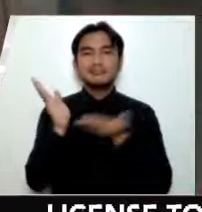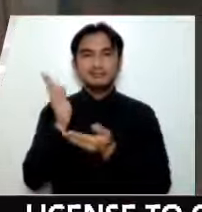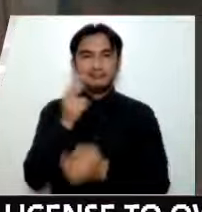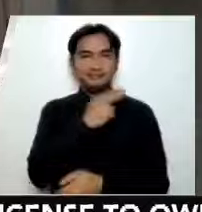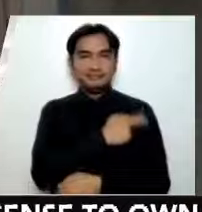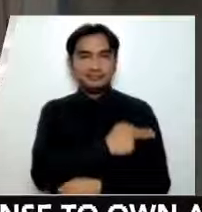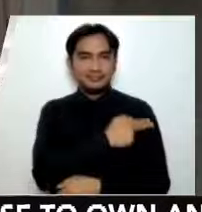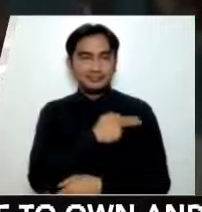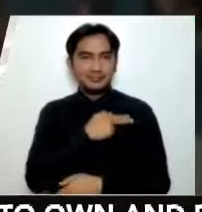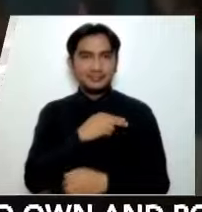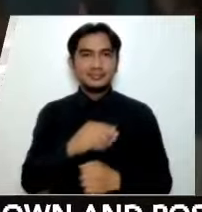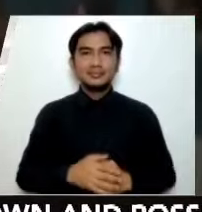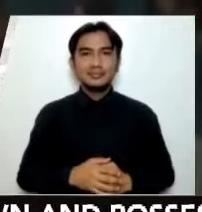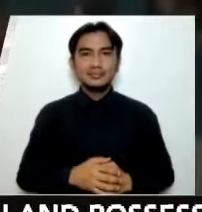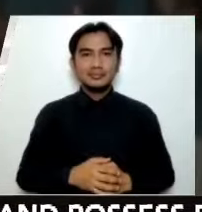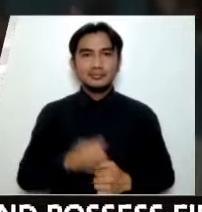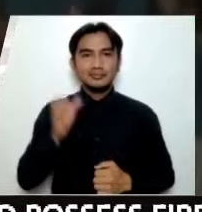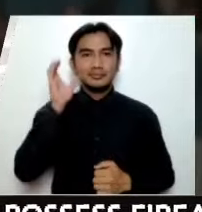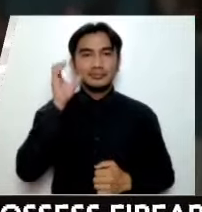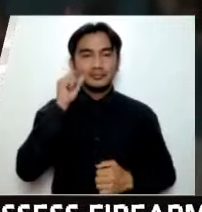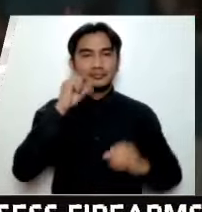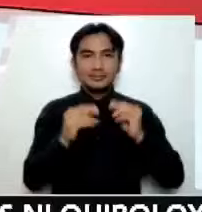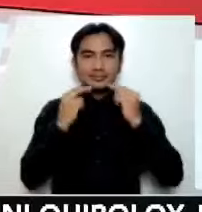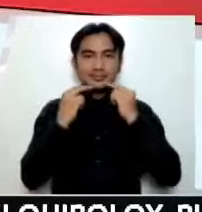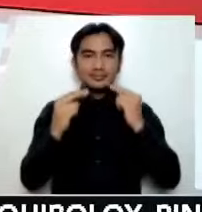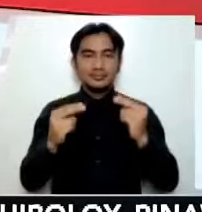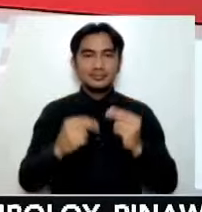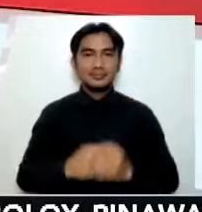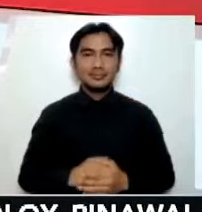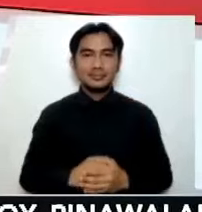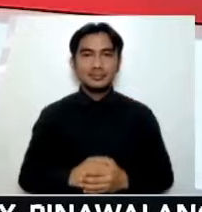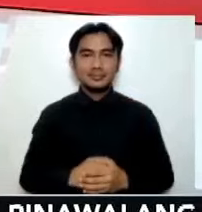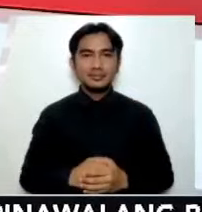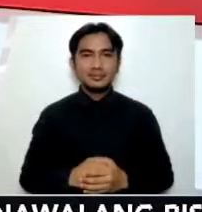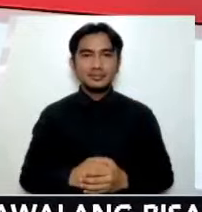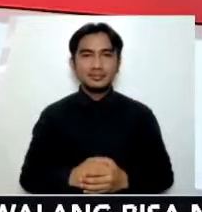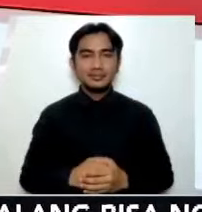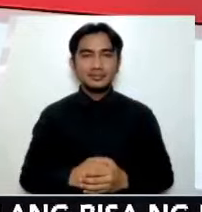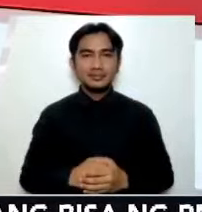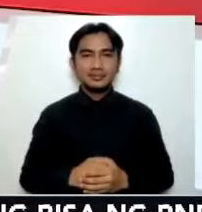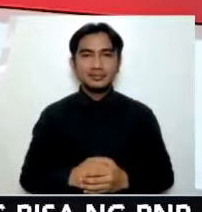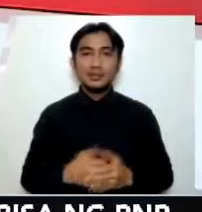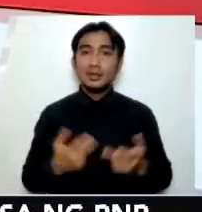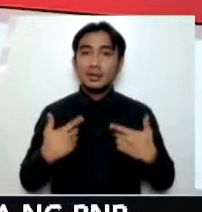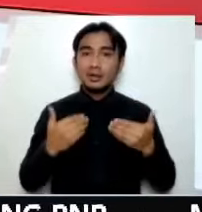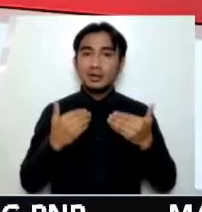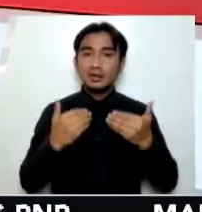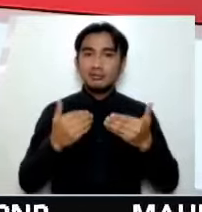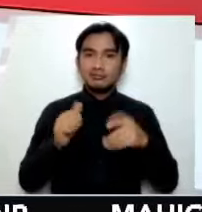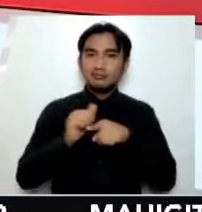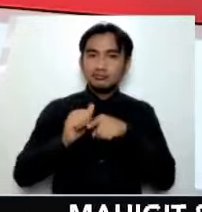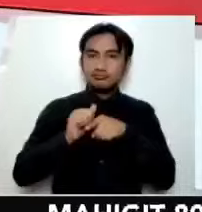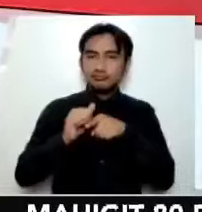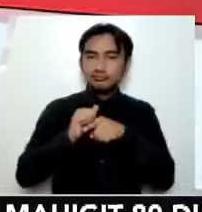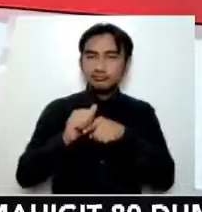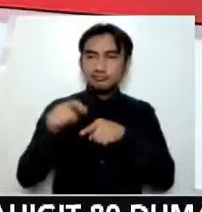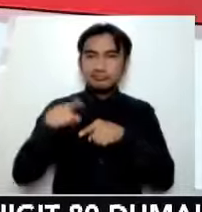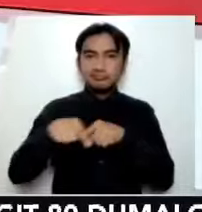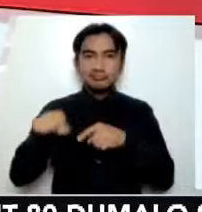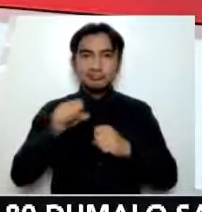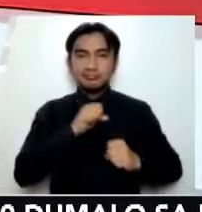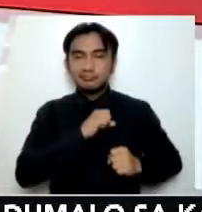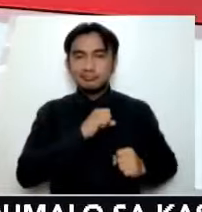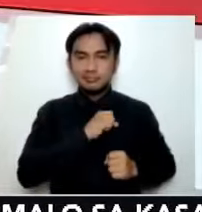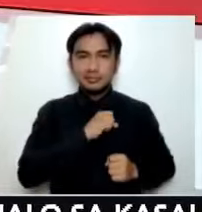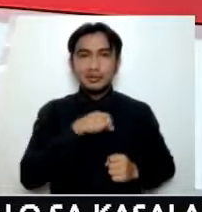nagbabalita para sa GMA integrated news sa pagpapatuloy ng balikatan exercises isinagawa ang tinatawag na